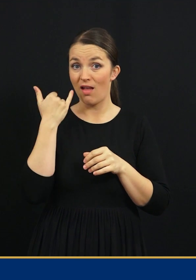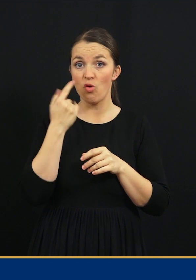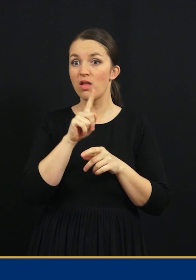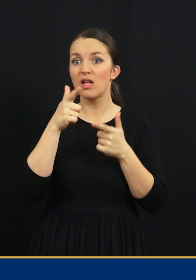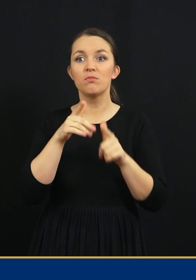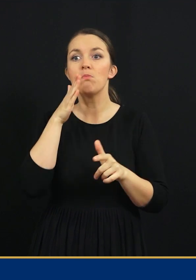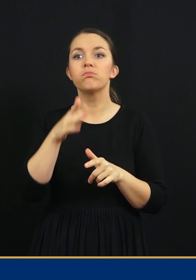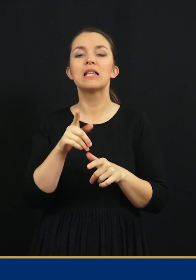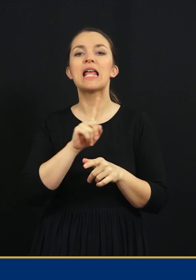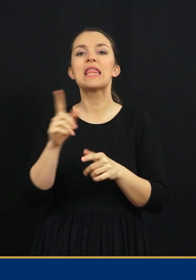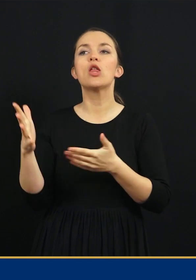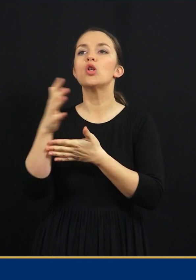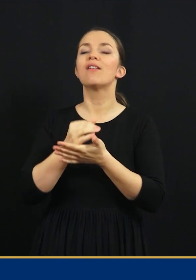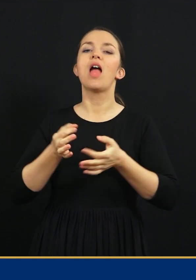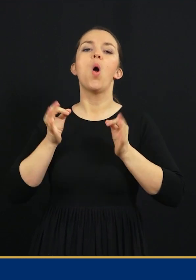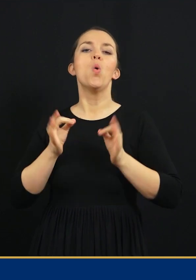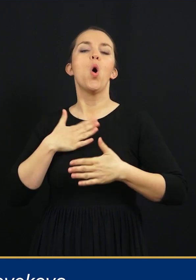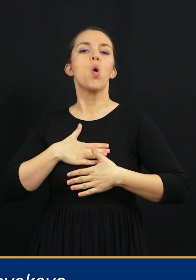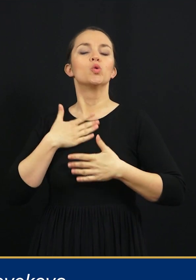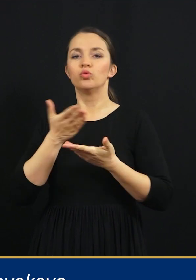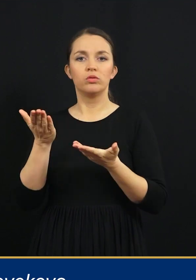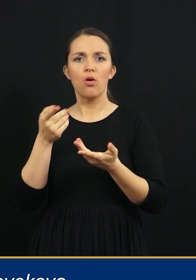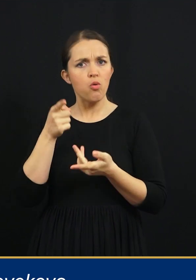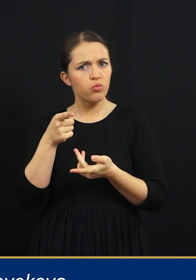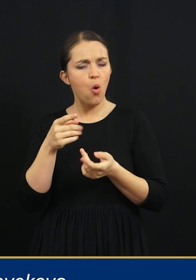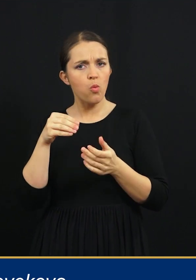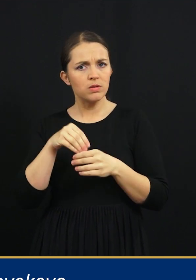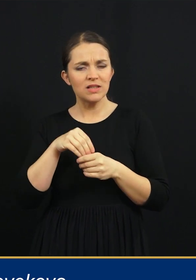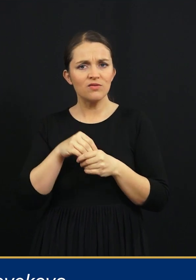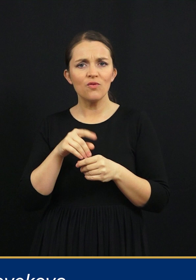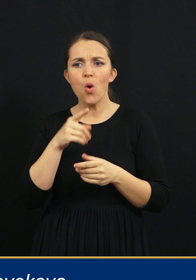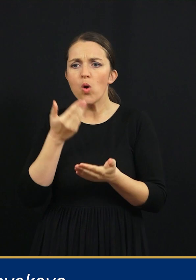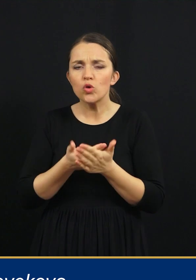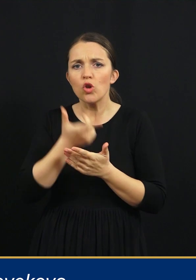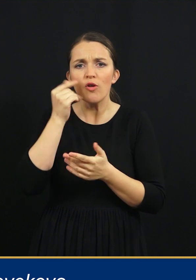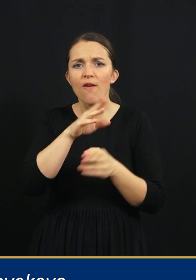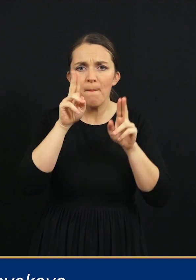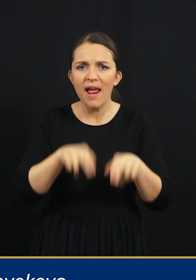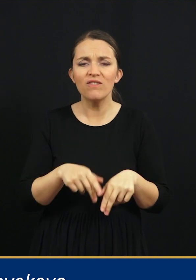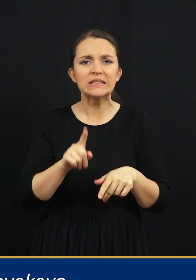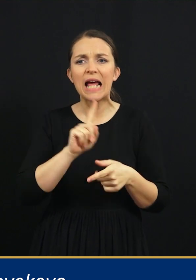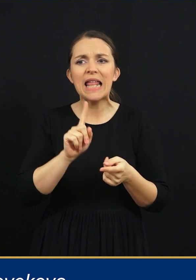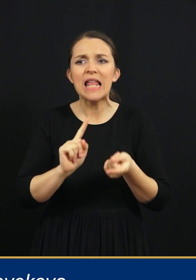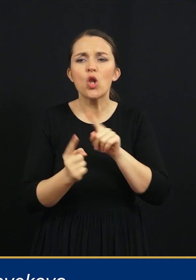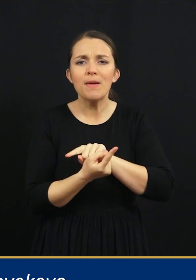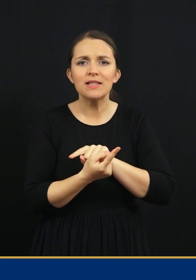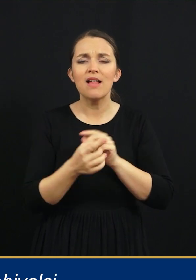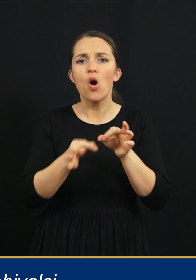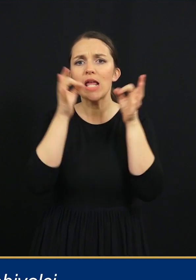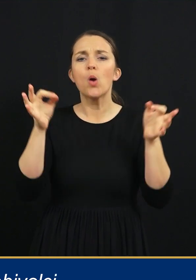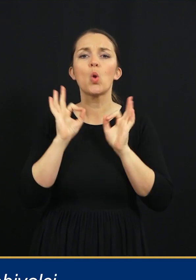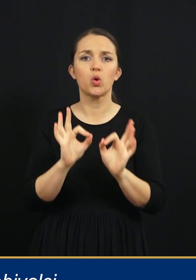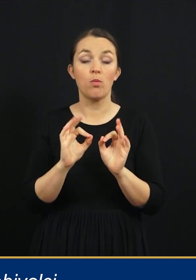ne sme biti nedosegljivo razkošje. Konec koncev je neizpodbitna človekova pravica in nenadomestljivo javno